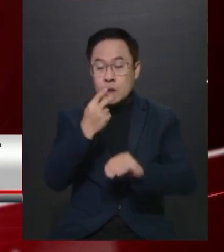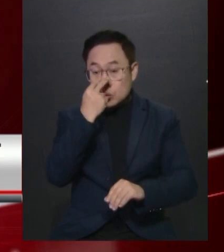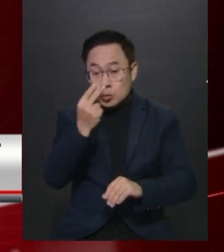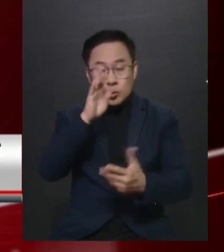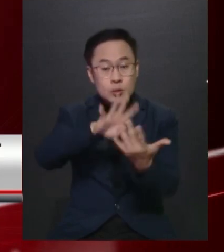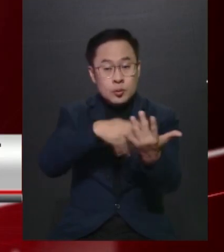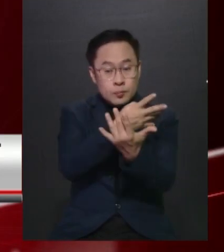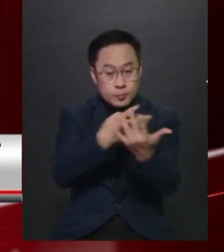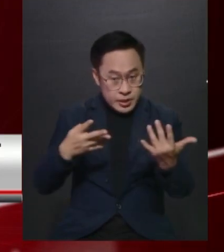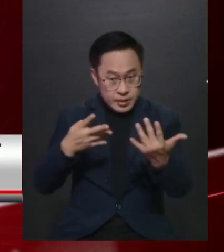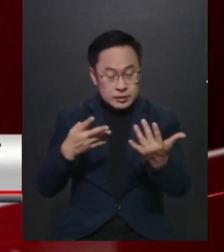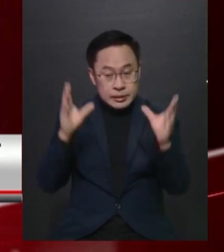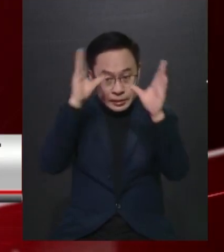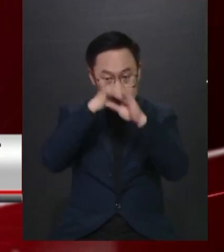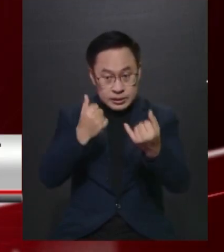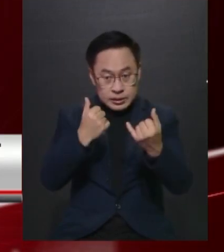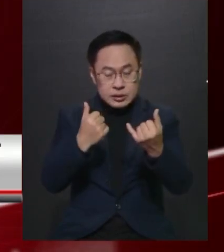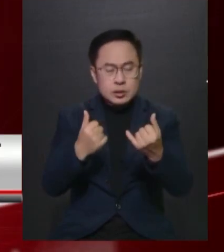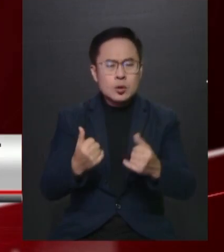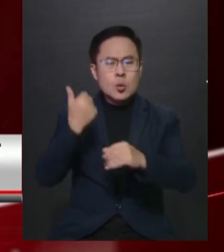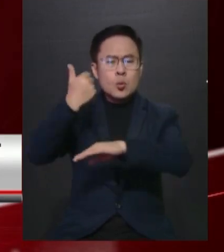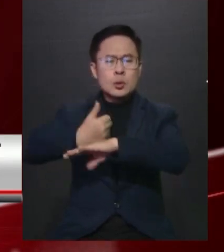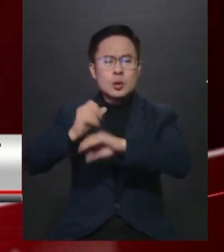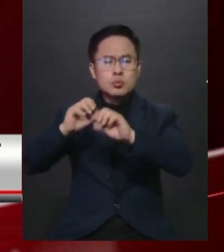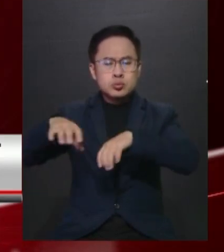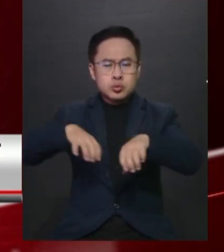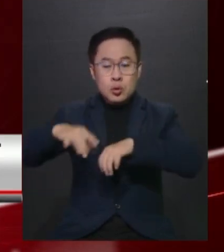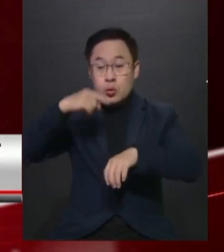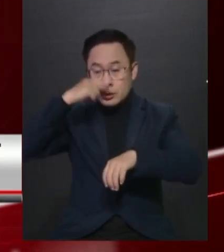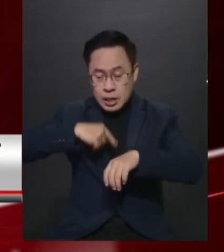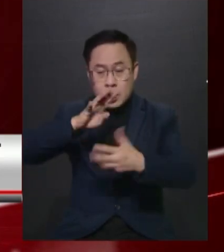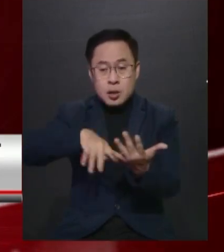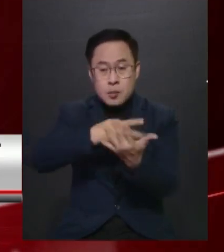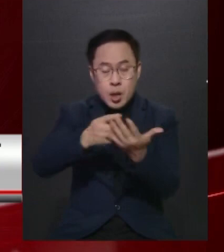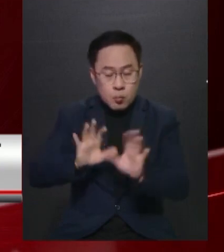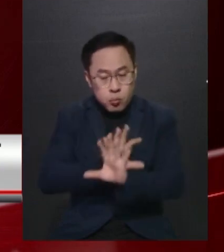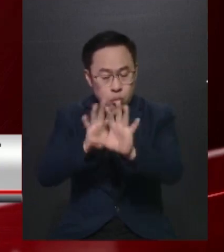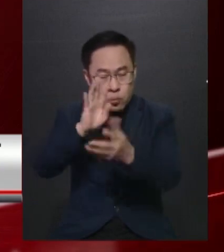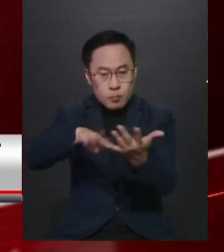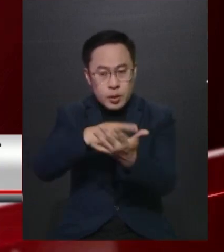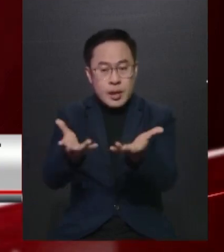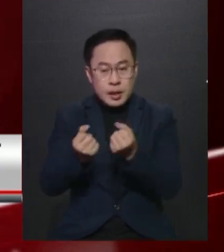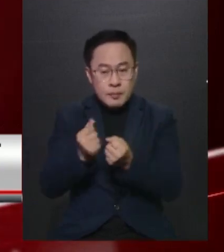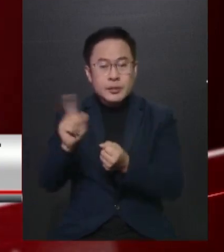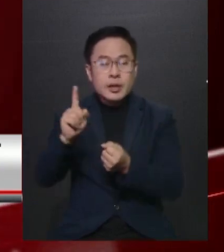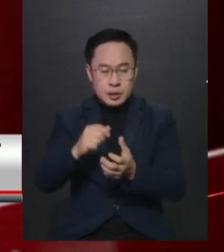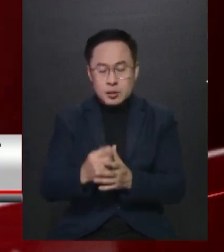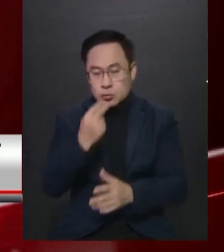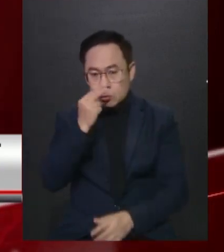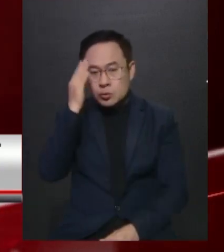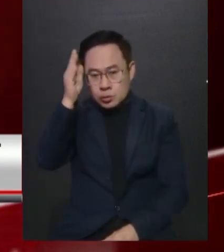ต้อง จะมีการโรเตชันหรือว่าจะใช้ผู้เล่นที่ดีสุดลงไปเพราะว่าผลการแข่งขันก็อาจจะกู้ศรัทธาแฟนบอลได้บางส่วนเ